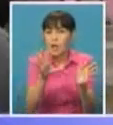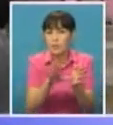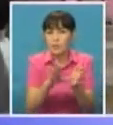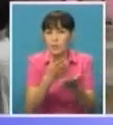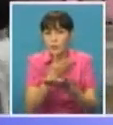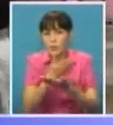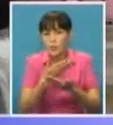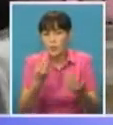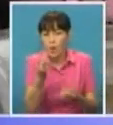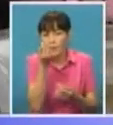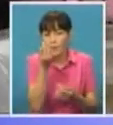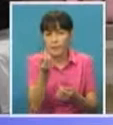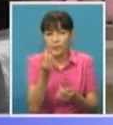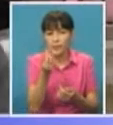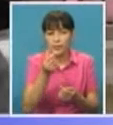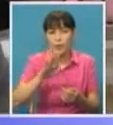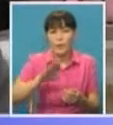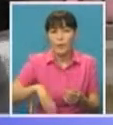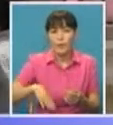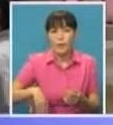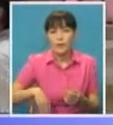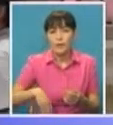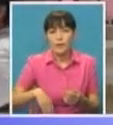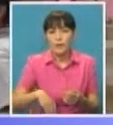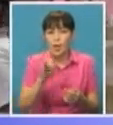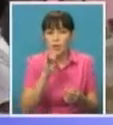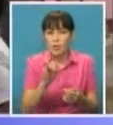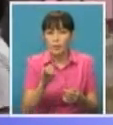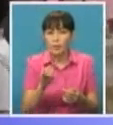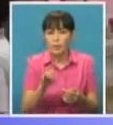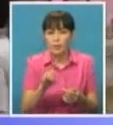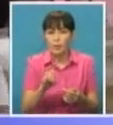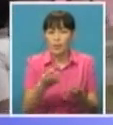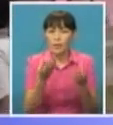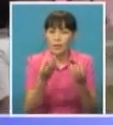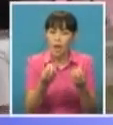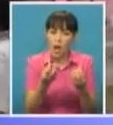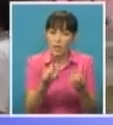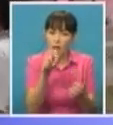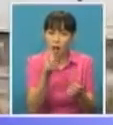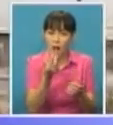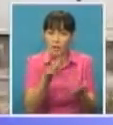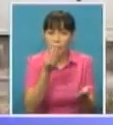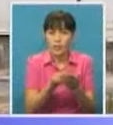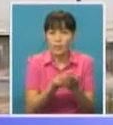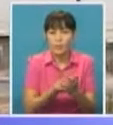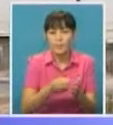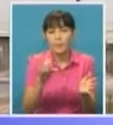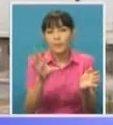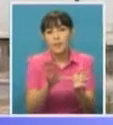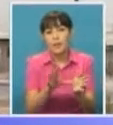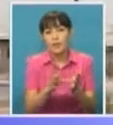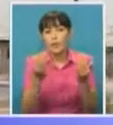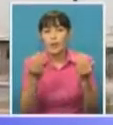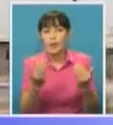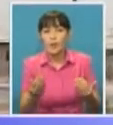Тоқ қашады. Ал содан кейін бар, не де шаша дейді ағыны, халықтан тағы ақша жинайды. Екі есе. Жарықтың жыры